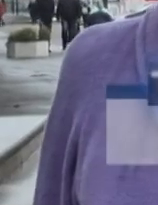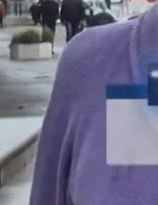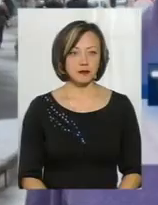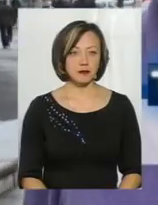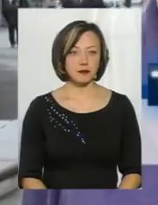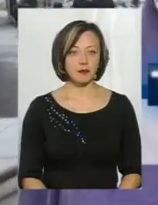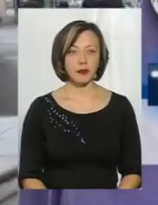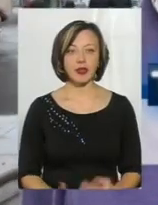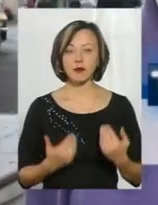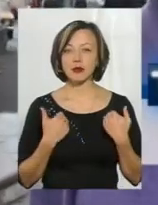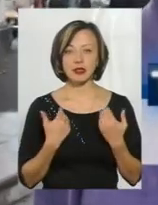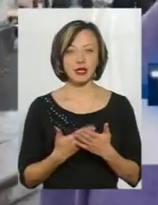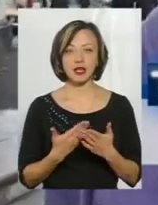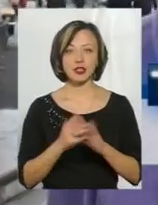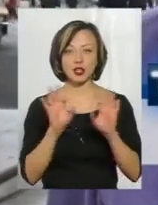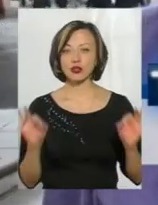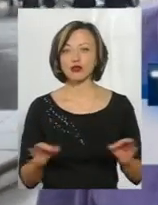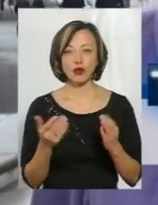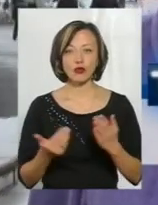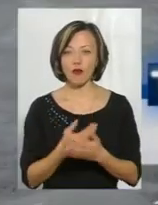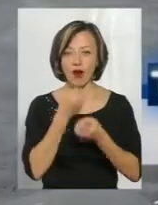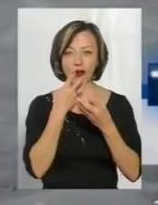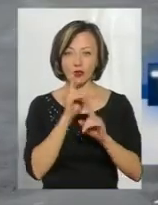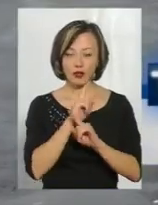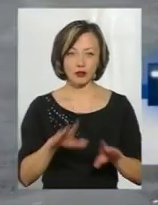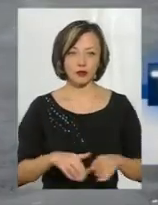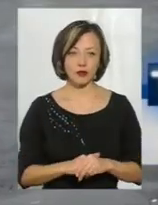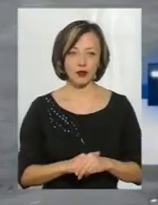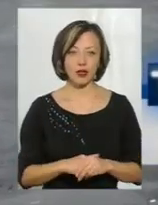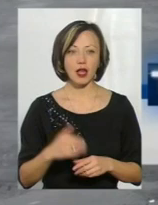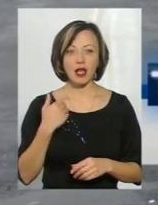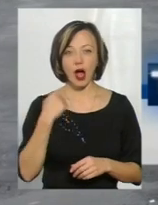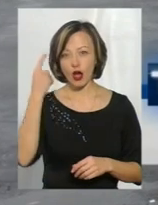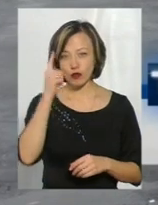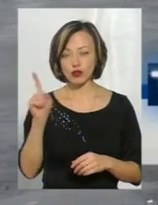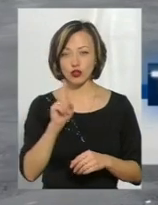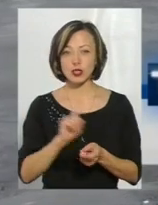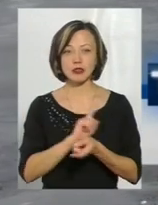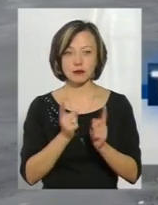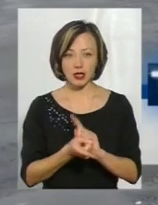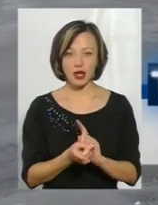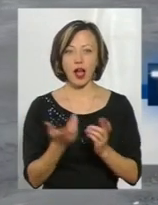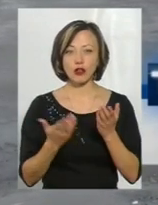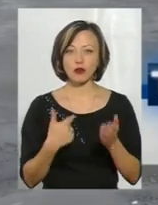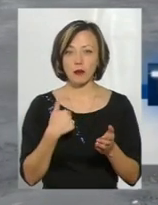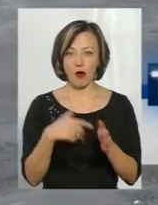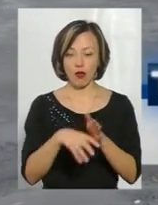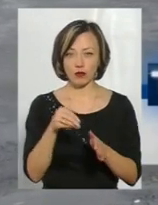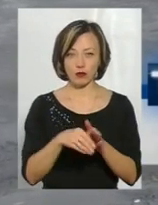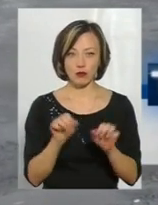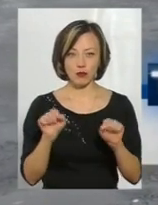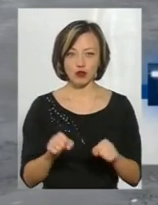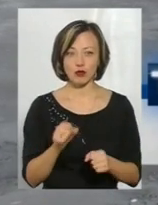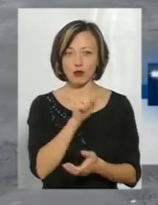Мені кажеться, нічого нового не буде і хорошого. Я думаю, що щось змінять, раз ми голосуємо, то щось змінять вибори. Щось